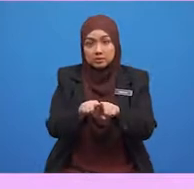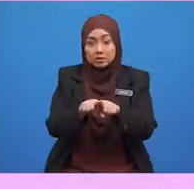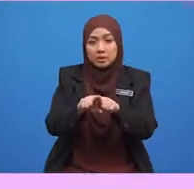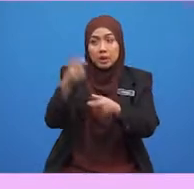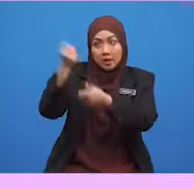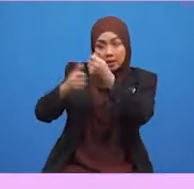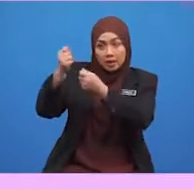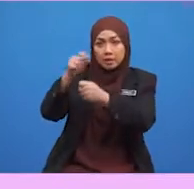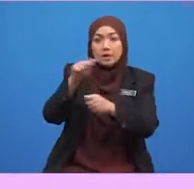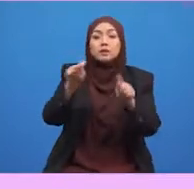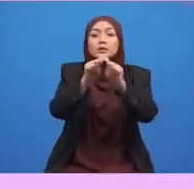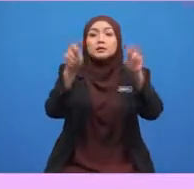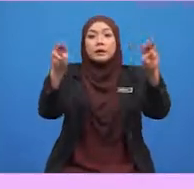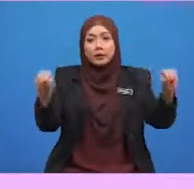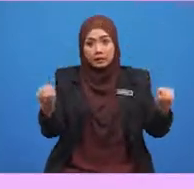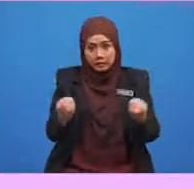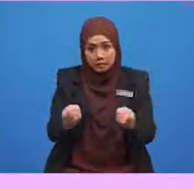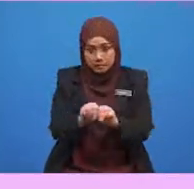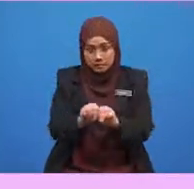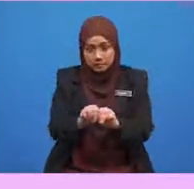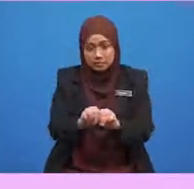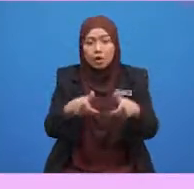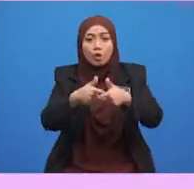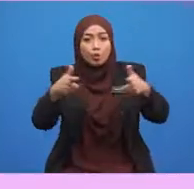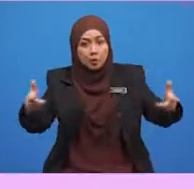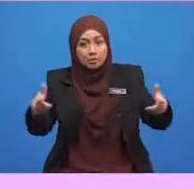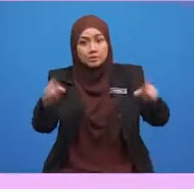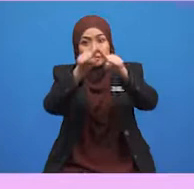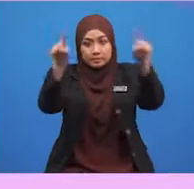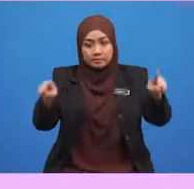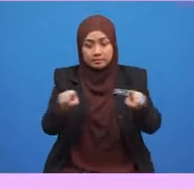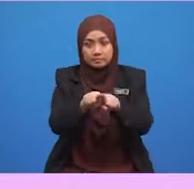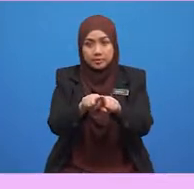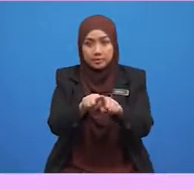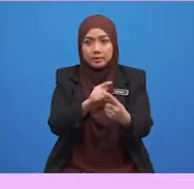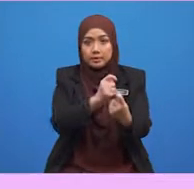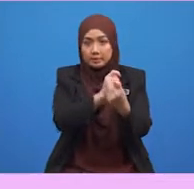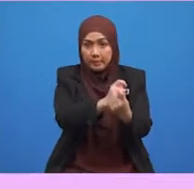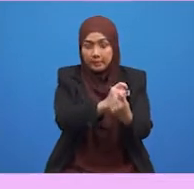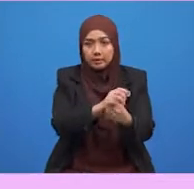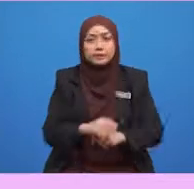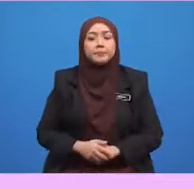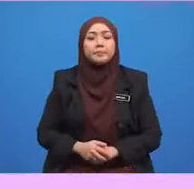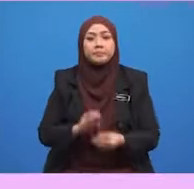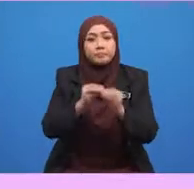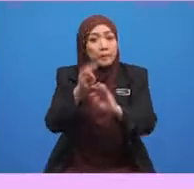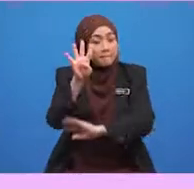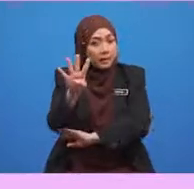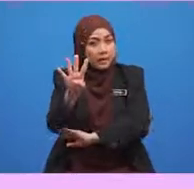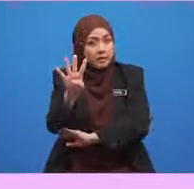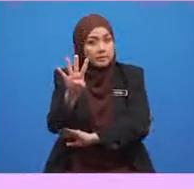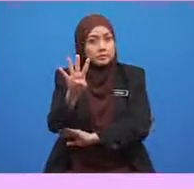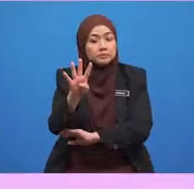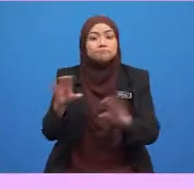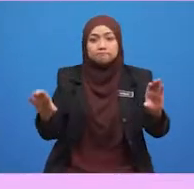dan trapezium berdasarkan luas segi empat tepat. Dan yang terakhir, keempat,